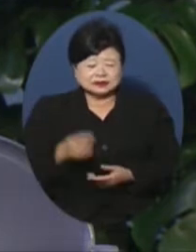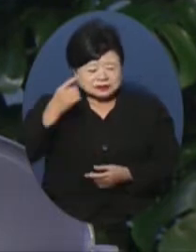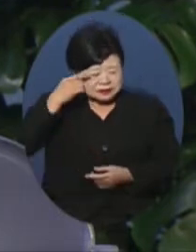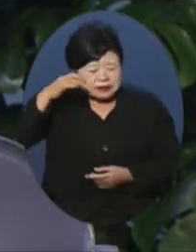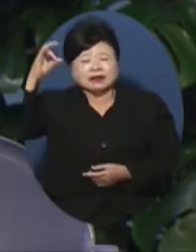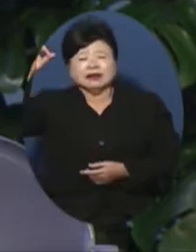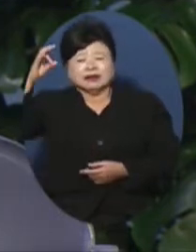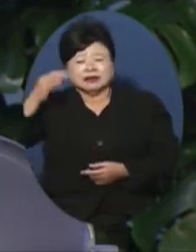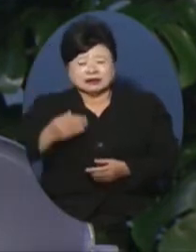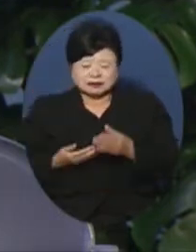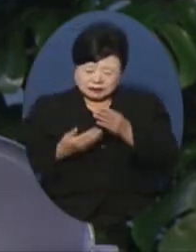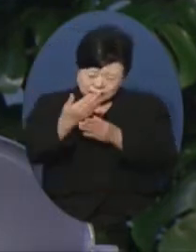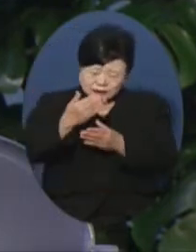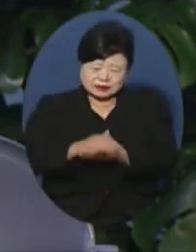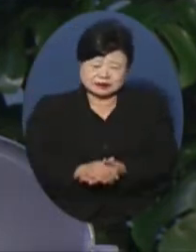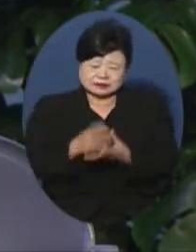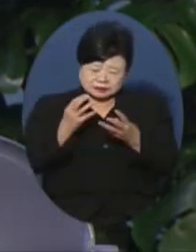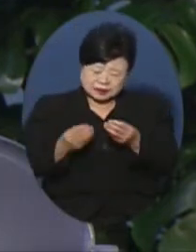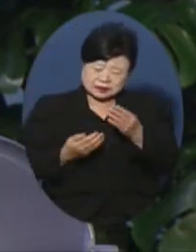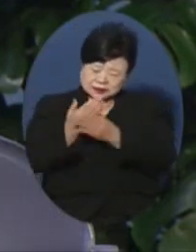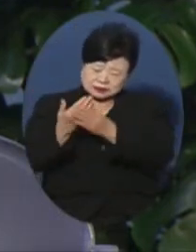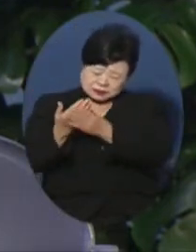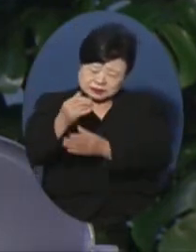그런 생각이 때가